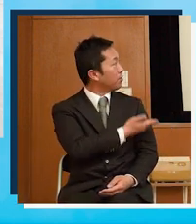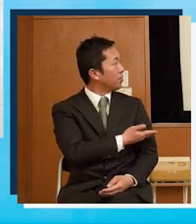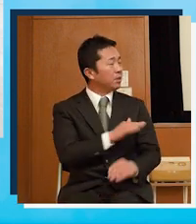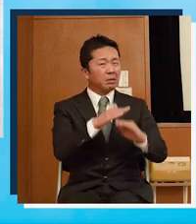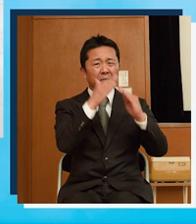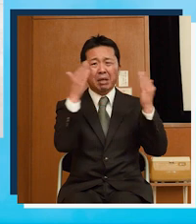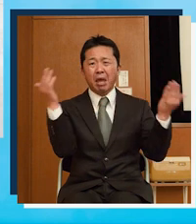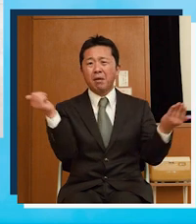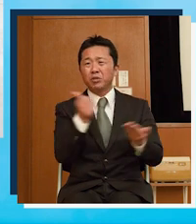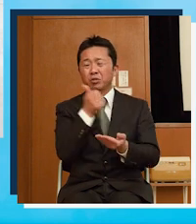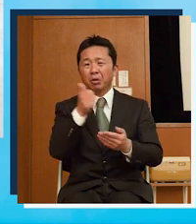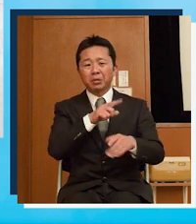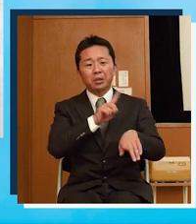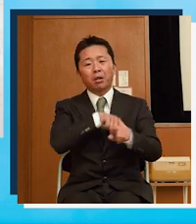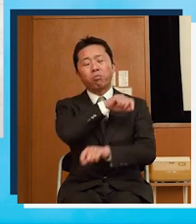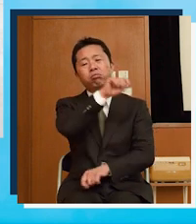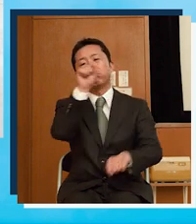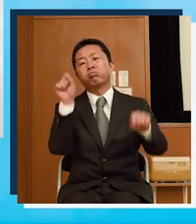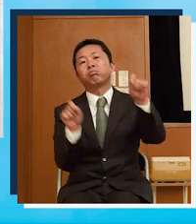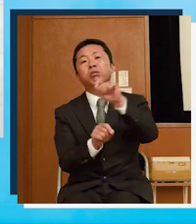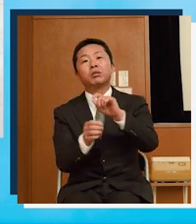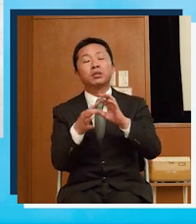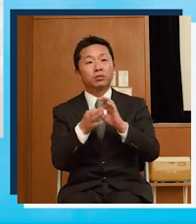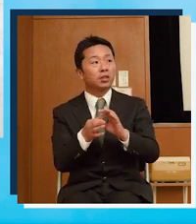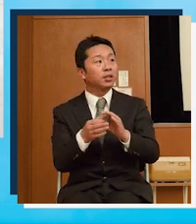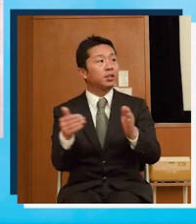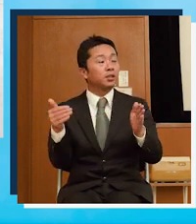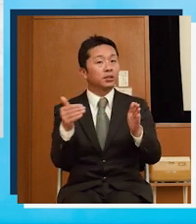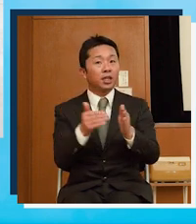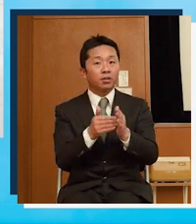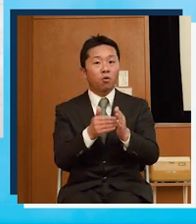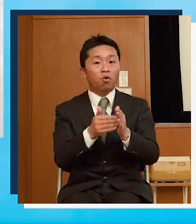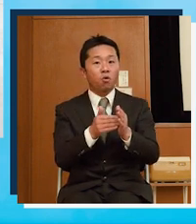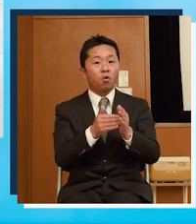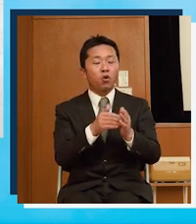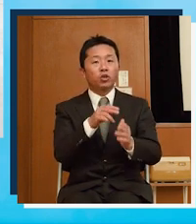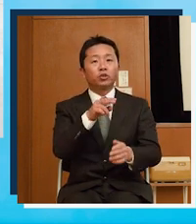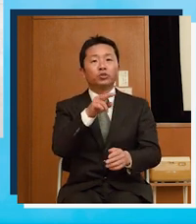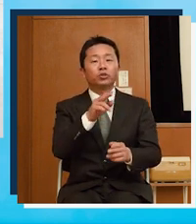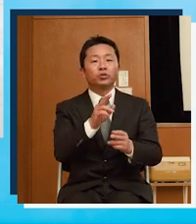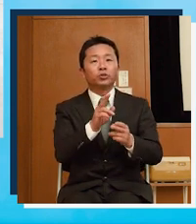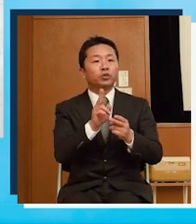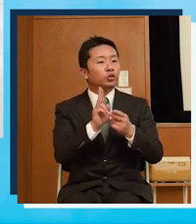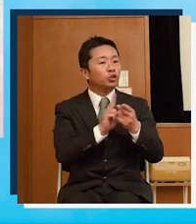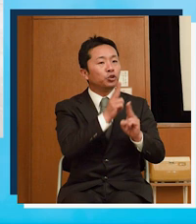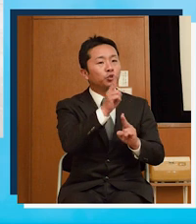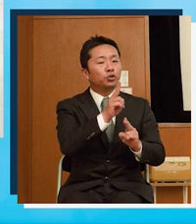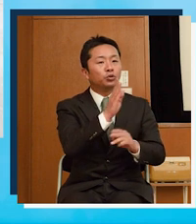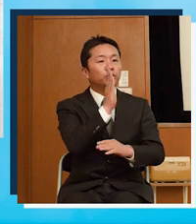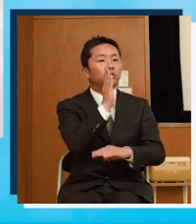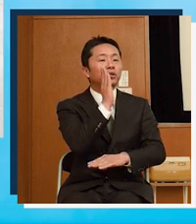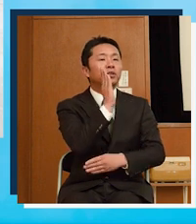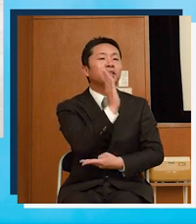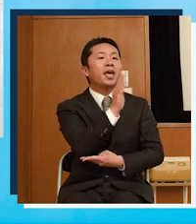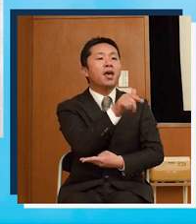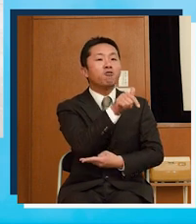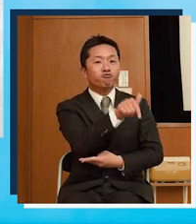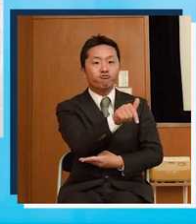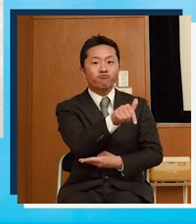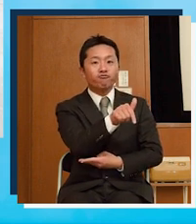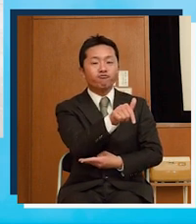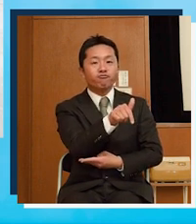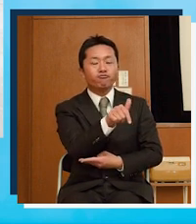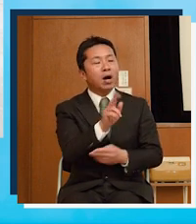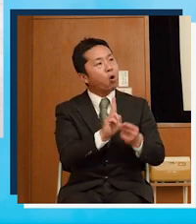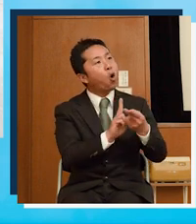紹介するとですね時間がなくなりますけどもここ最後琉球政府えやら長日を主席ってありますあの沖縄